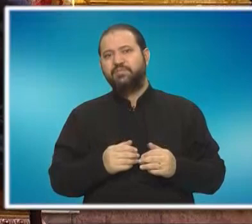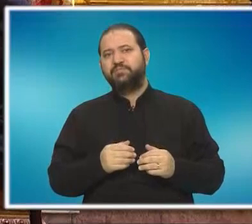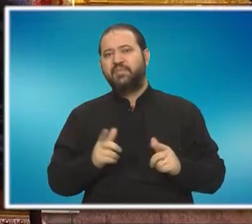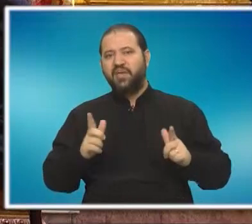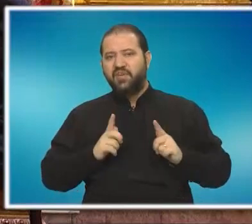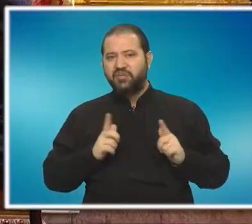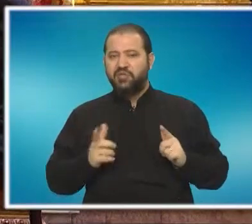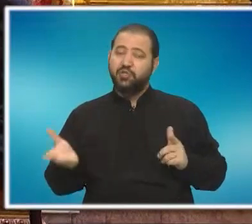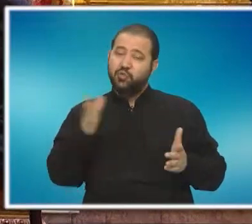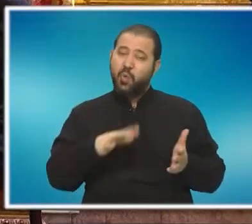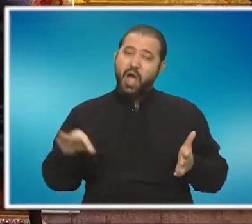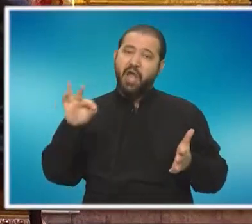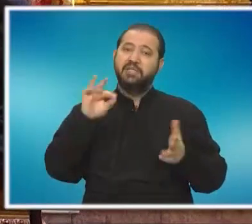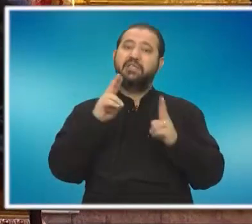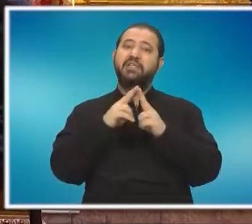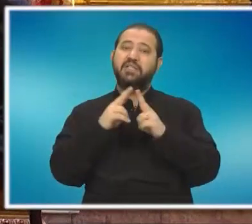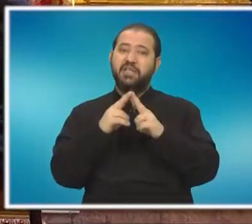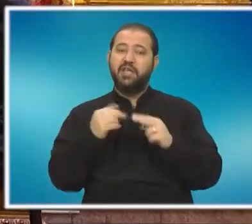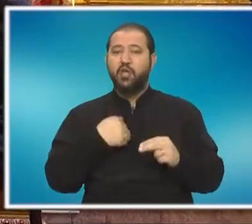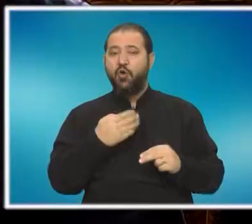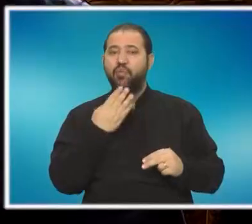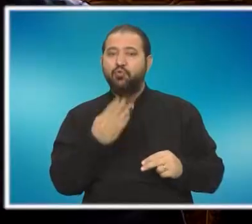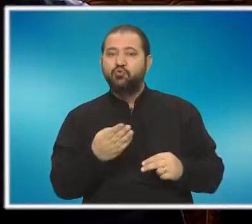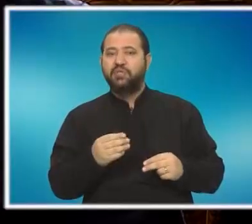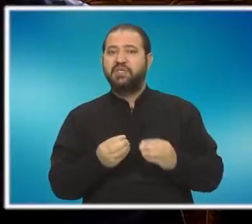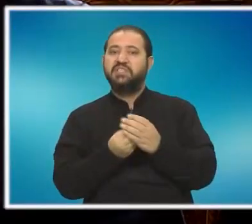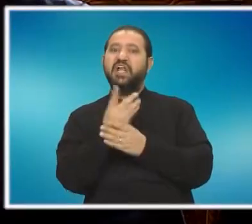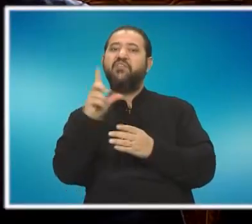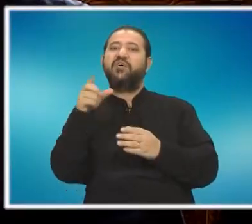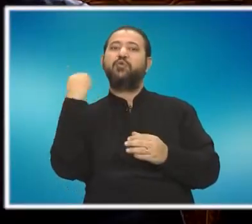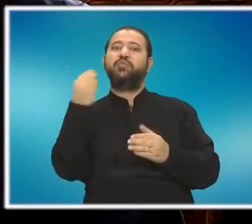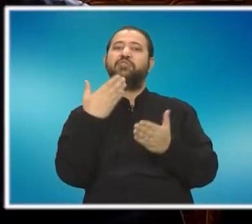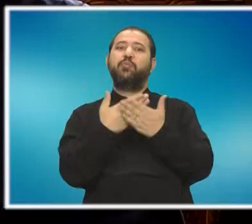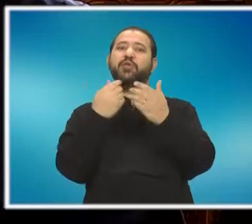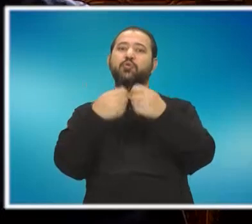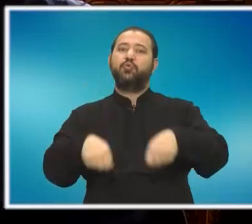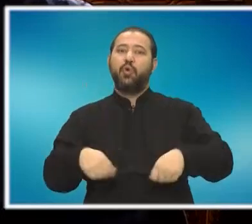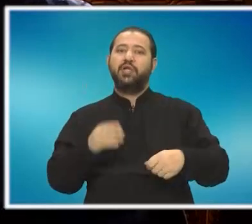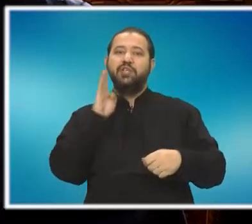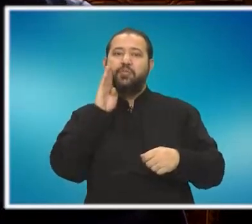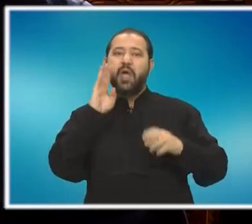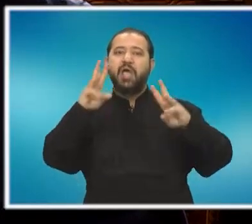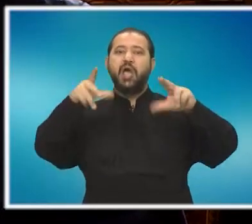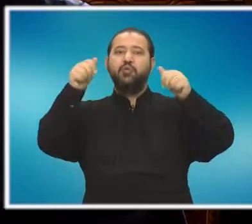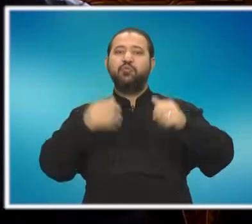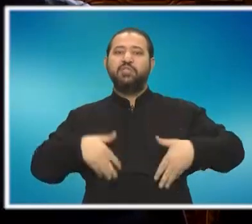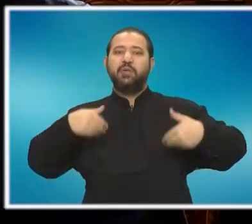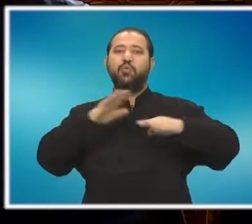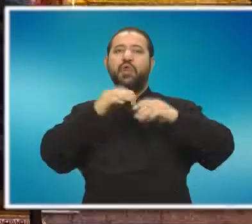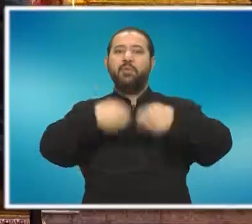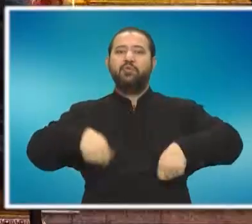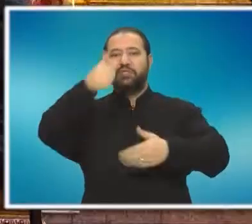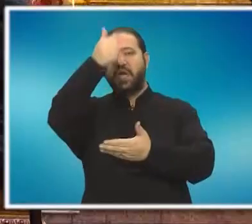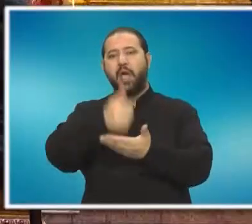și vă așteptăm și într-o ediție viitoare. Vă mulțumesc mult! Slavă lui Dumnezeu pentru toate și Maica Domnului să ne bucure pe